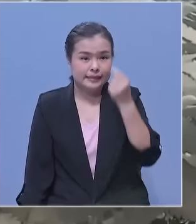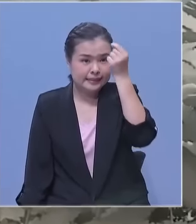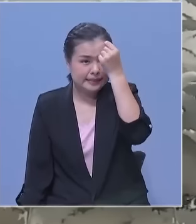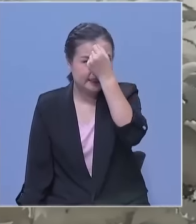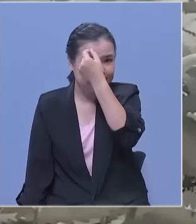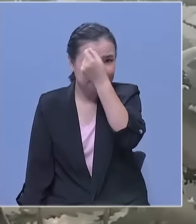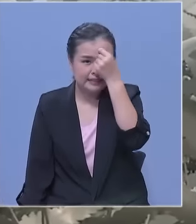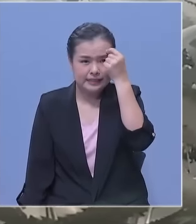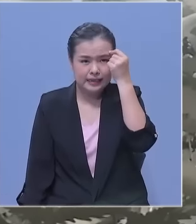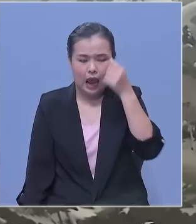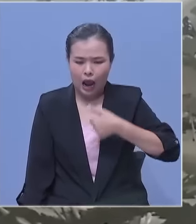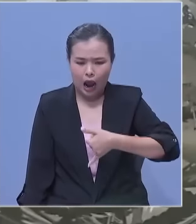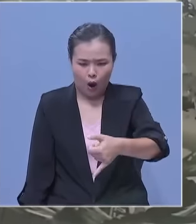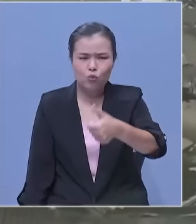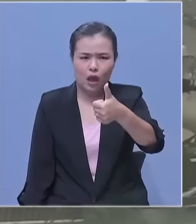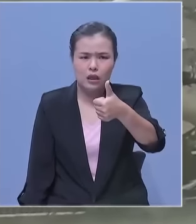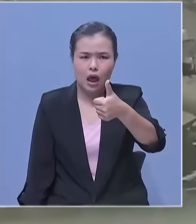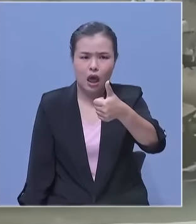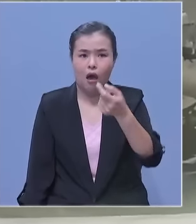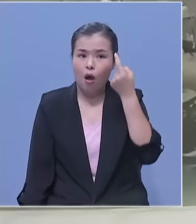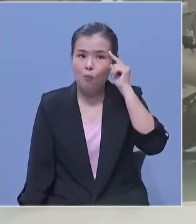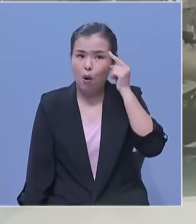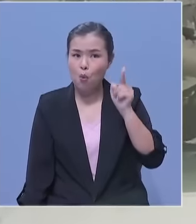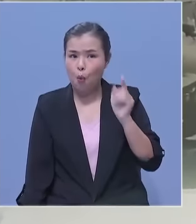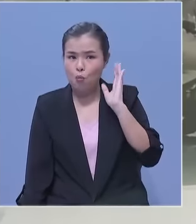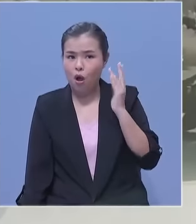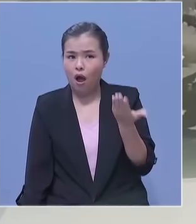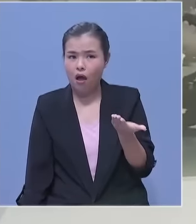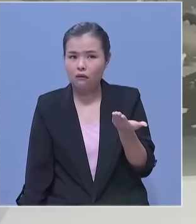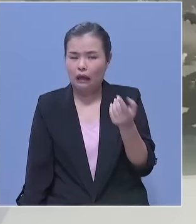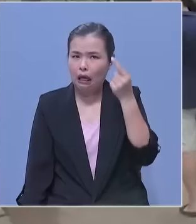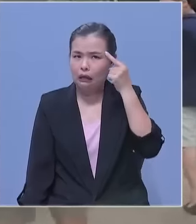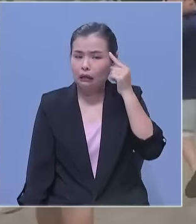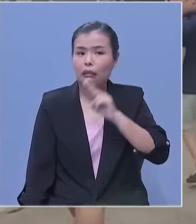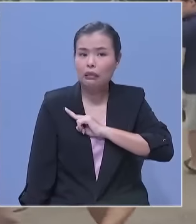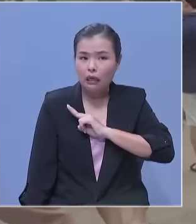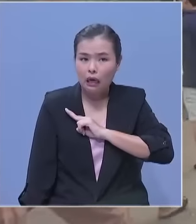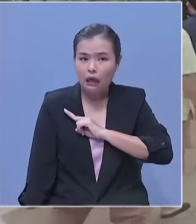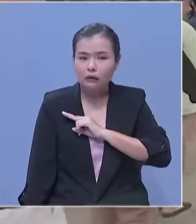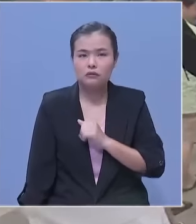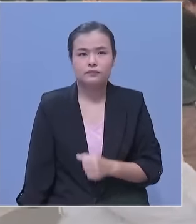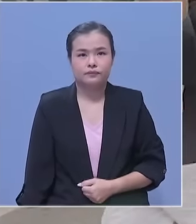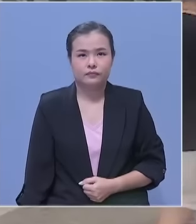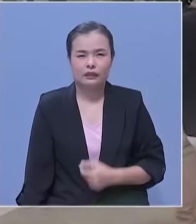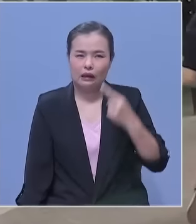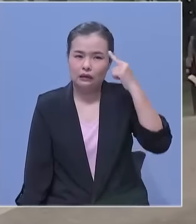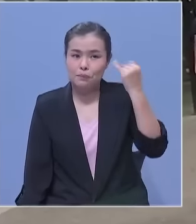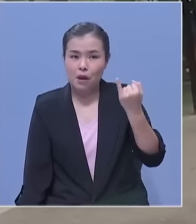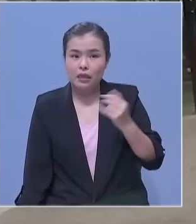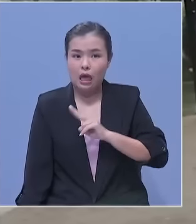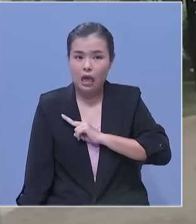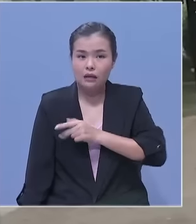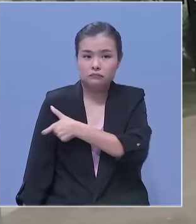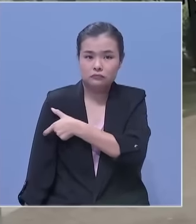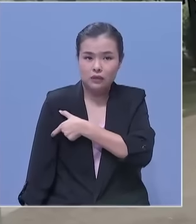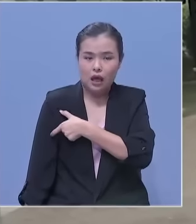สักก็สามารถเข้าได้แต่ไม่รู้ว่าทางผู้เสียหายเนี่ยเขาคิดไปเองหรือเปล่านะฮะรปภ.คนนั้นอาจจะอย